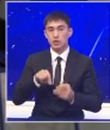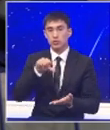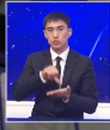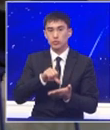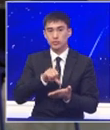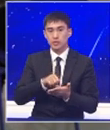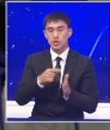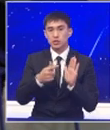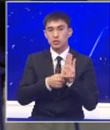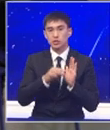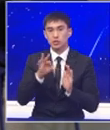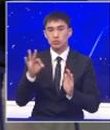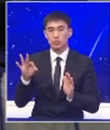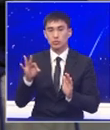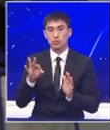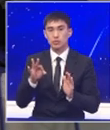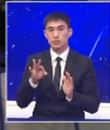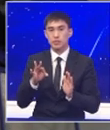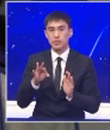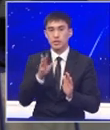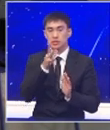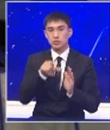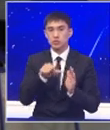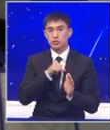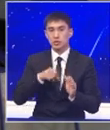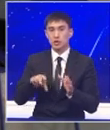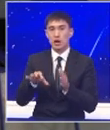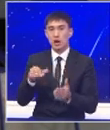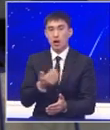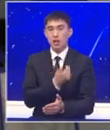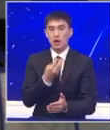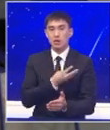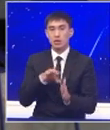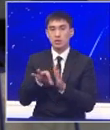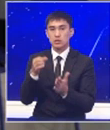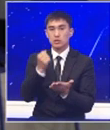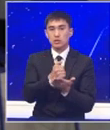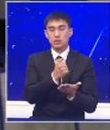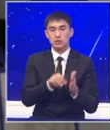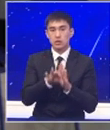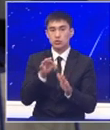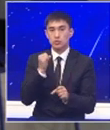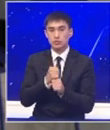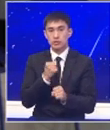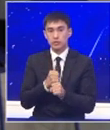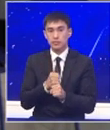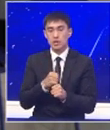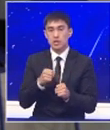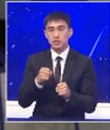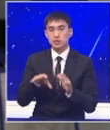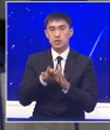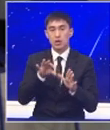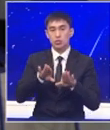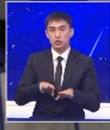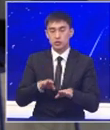Сағат 7:00-ден бастап сайлаушылар өзінің қалаған кандидаттарына дауыс беріп жатыр. Жалпы сайлау учаскесі